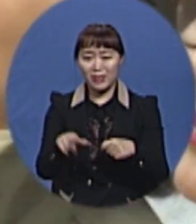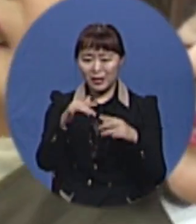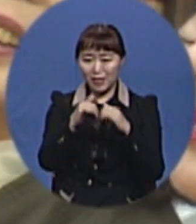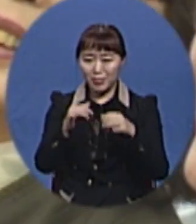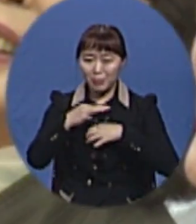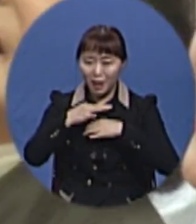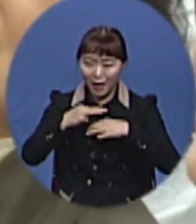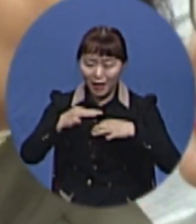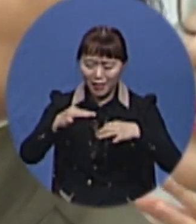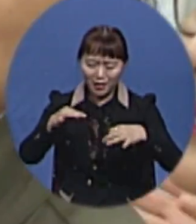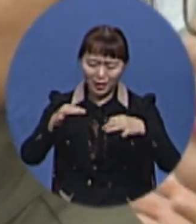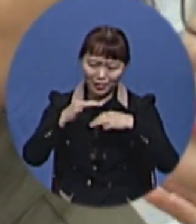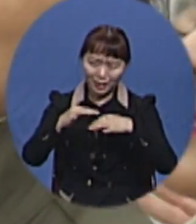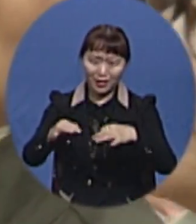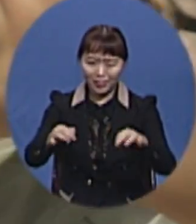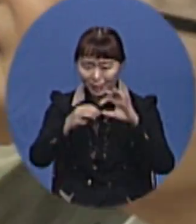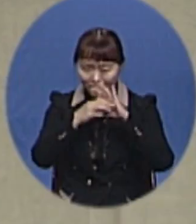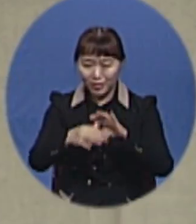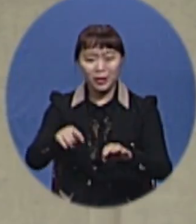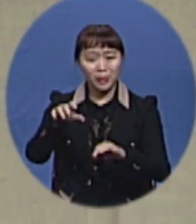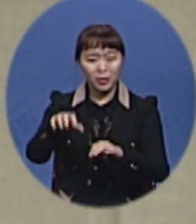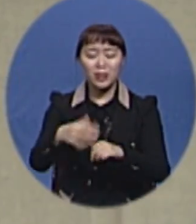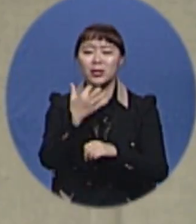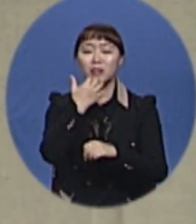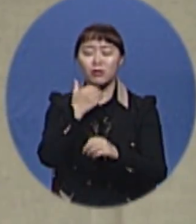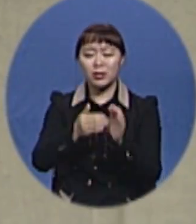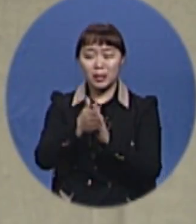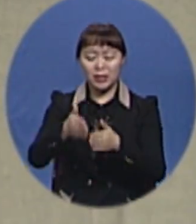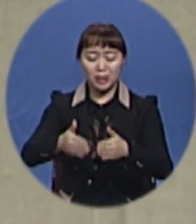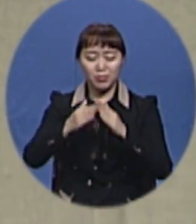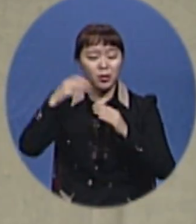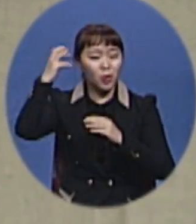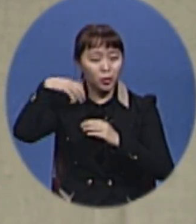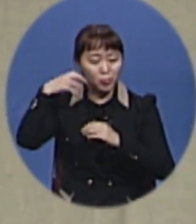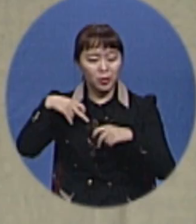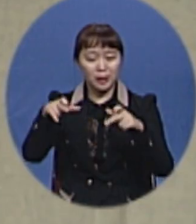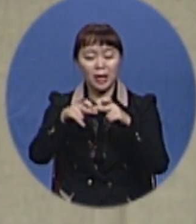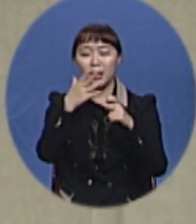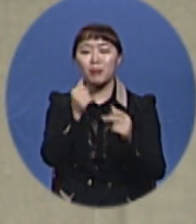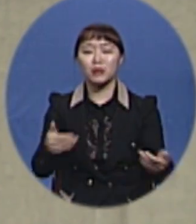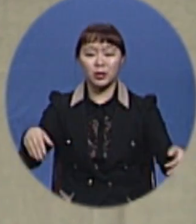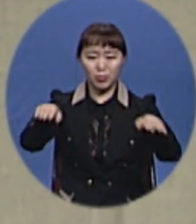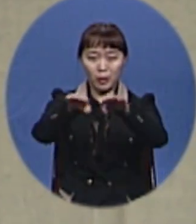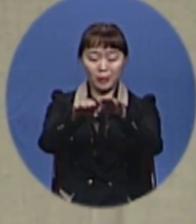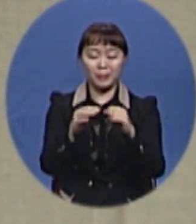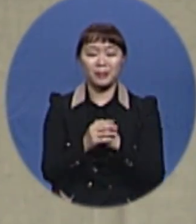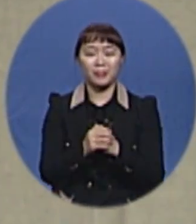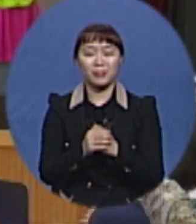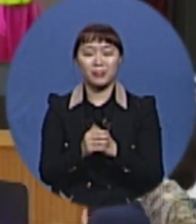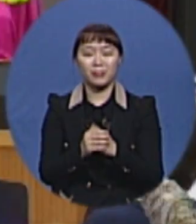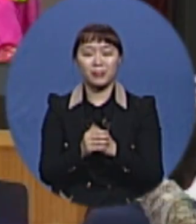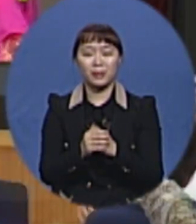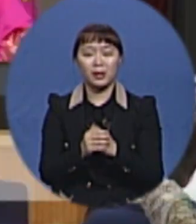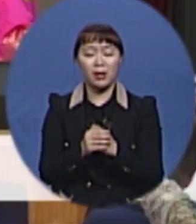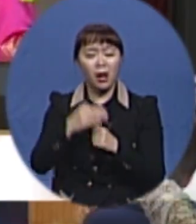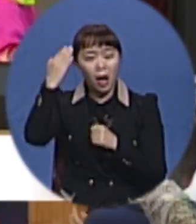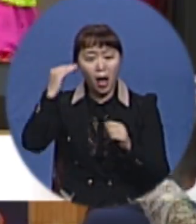사람들의 함성 소리가 끊이지 않는 이곳은 서울시립 영등포 장애인복지관입니다.